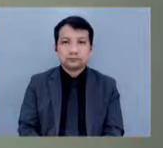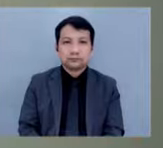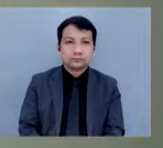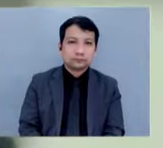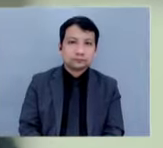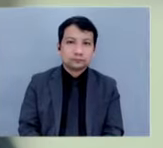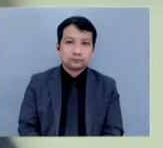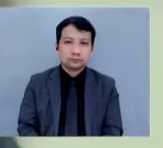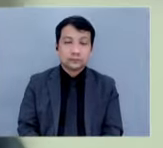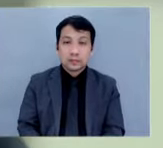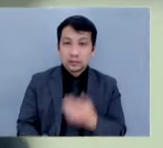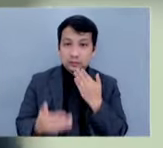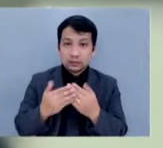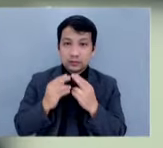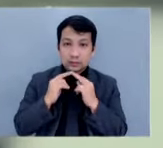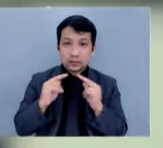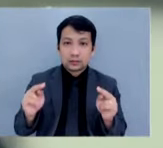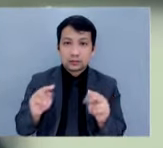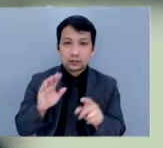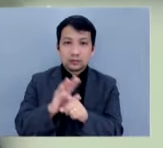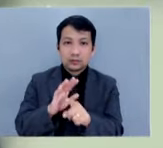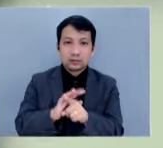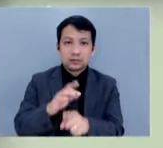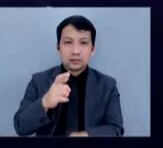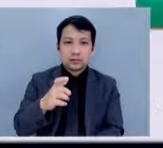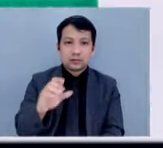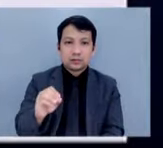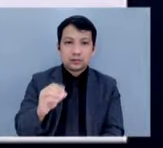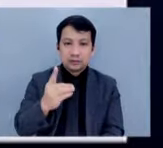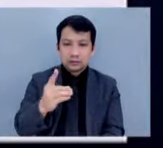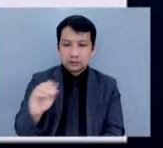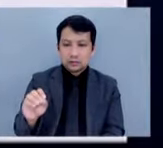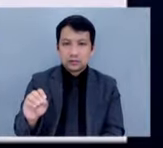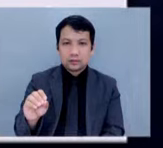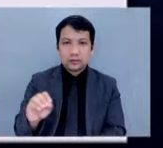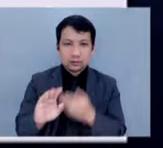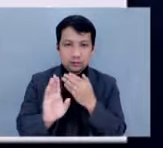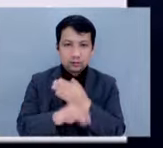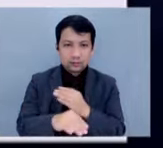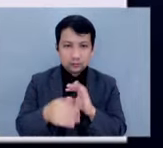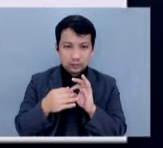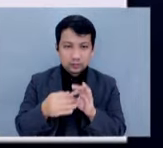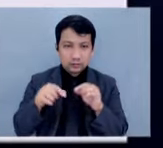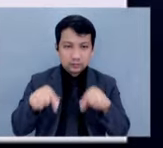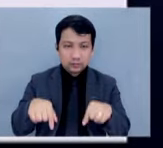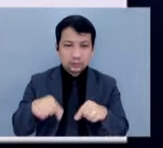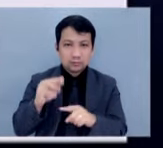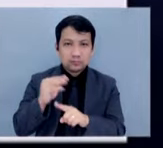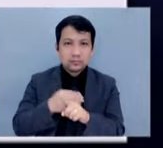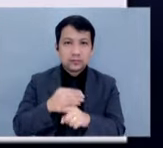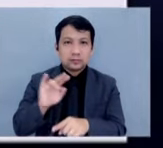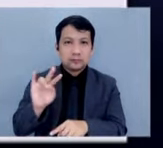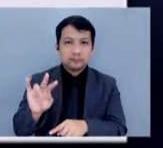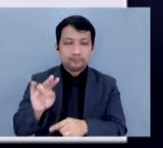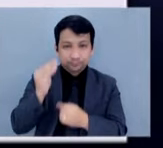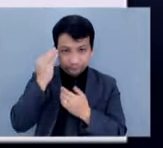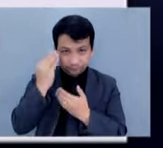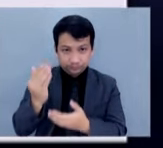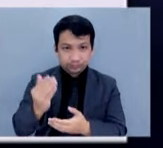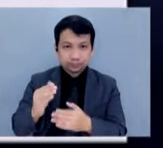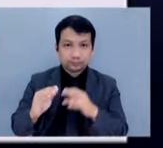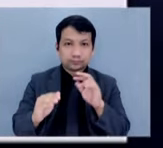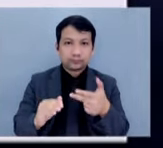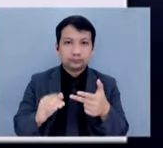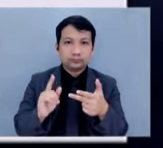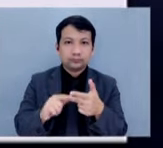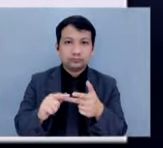Good news naman sa fans ni EXO member D.O. Magka-comeback na siya this May 7 para sa kanyang third mini album